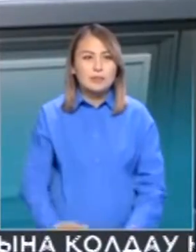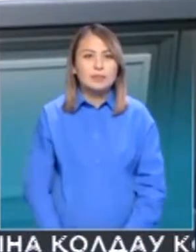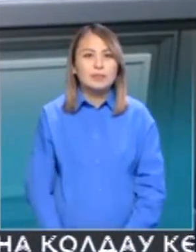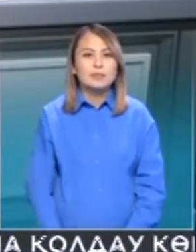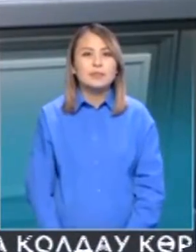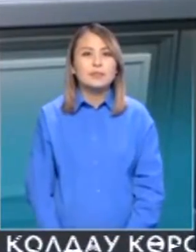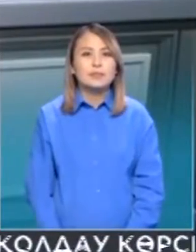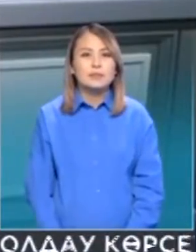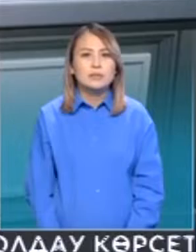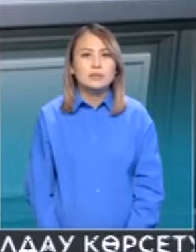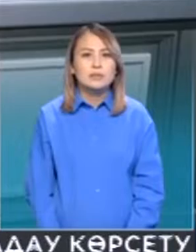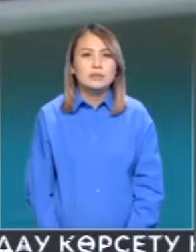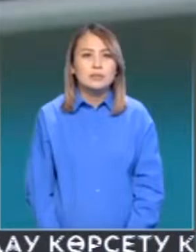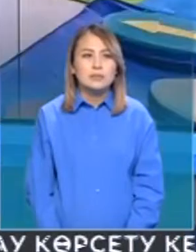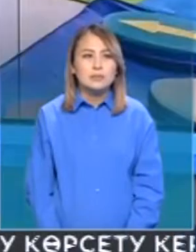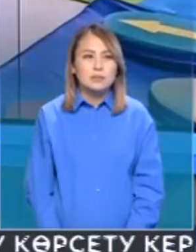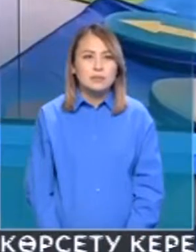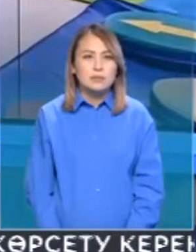жалғастырып жатыр.